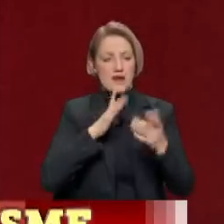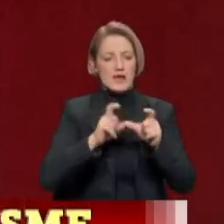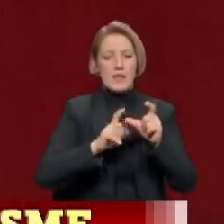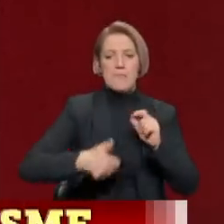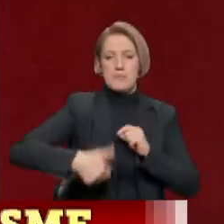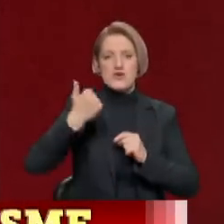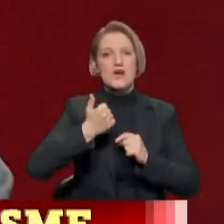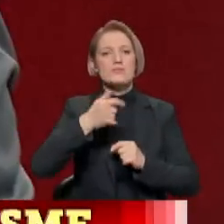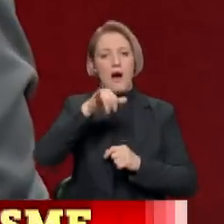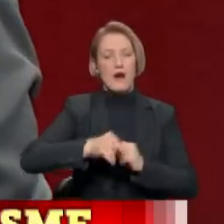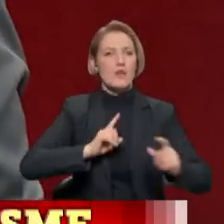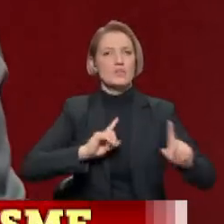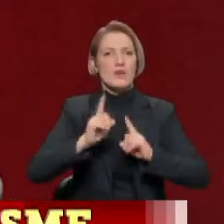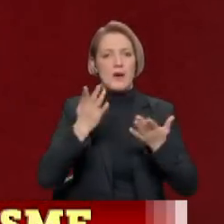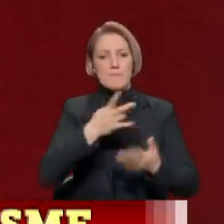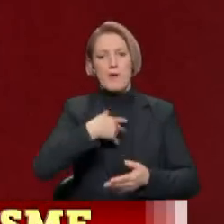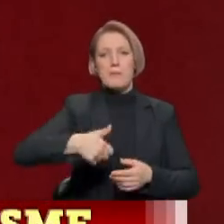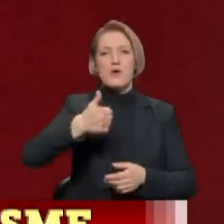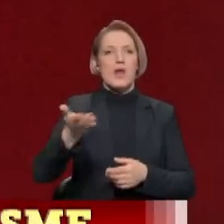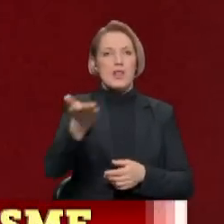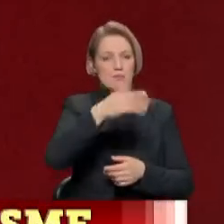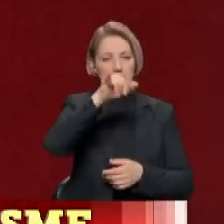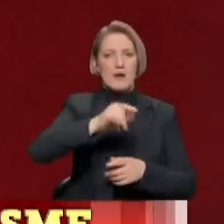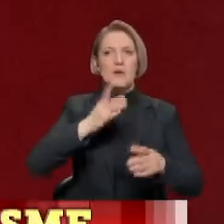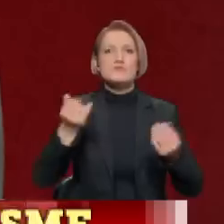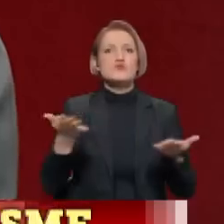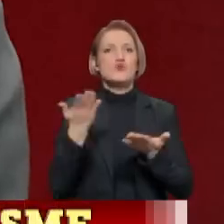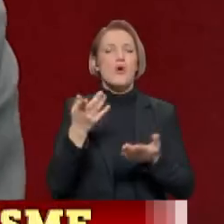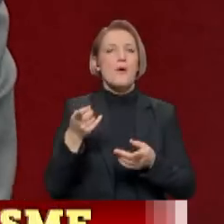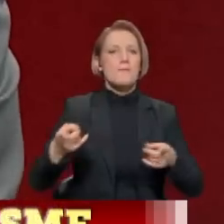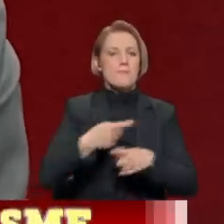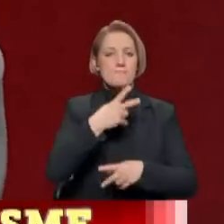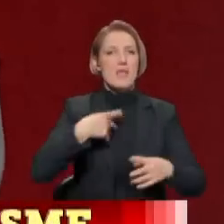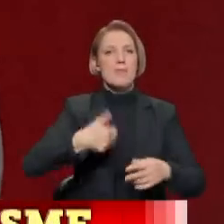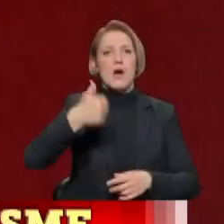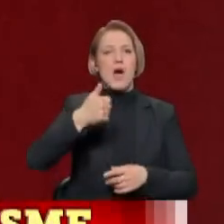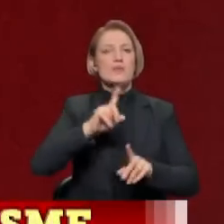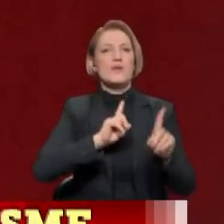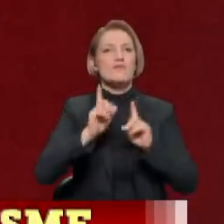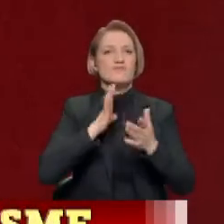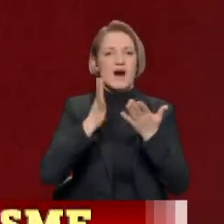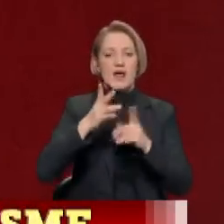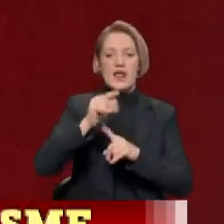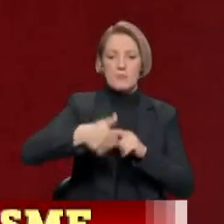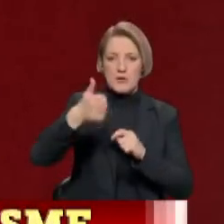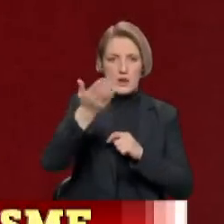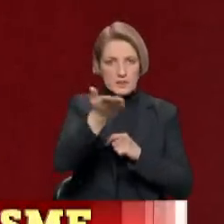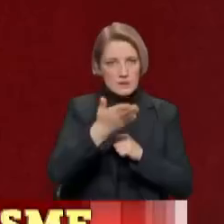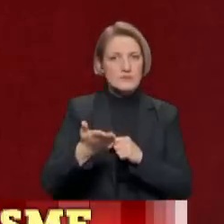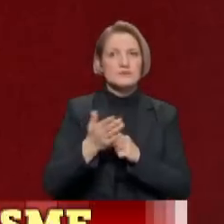başkanımız hakkında davalar, işte belediye başkanlarımız hakkında, birçok belediye başkanımız hakkında da soruşturmalar, davalar var. İl